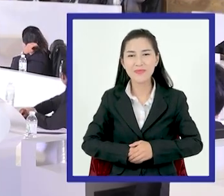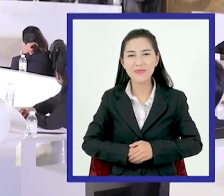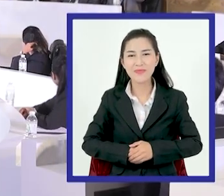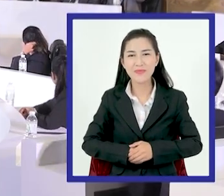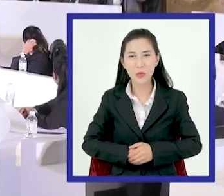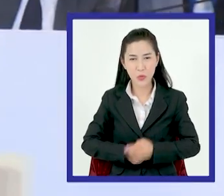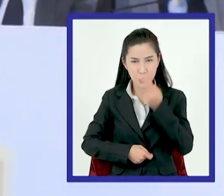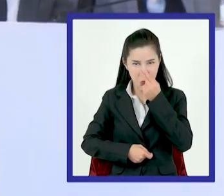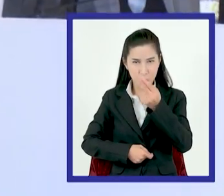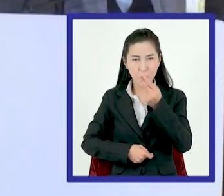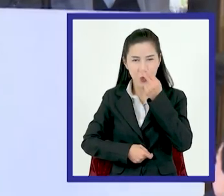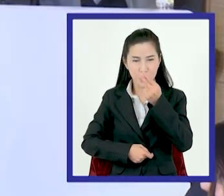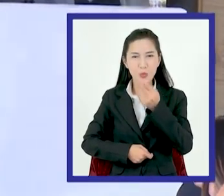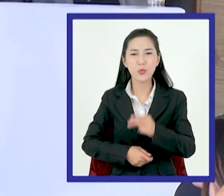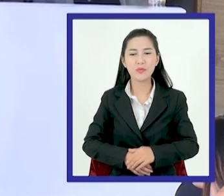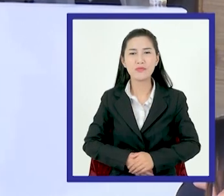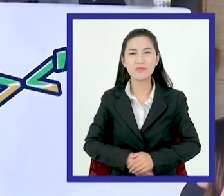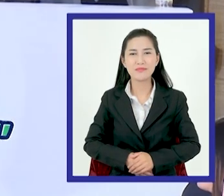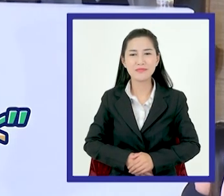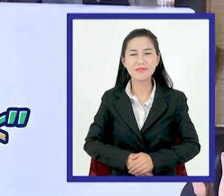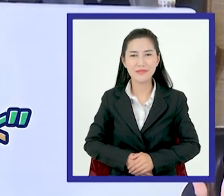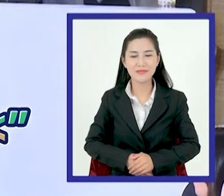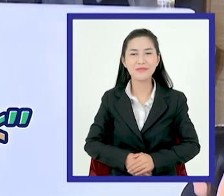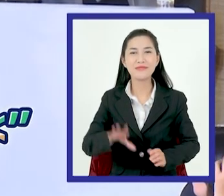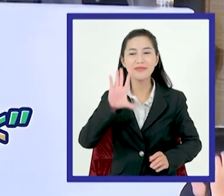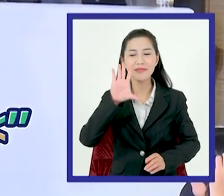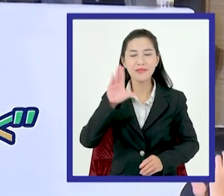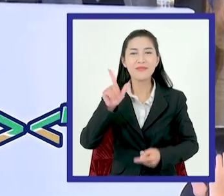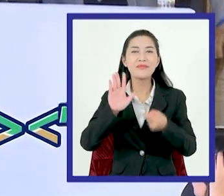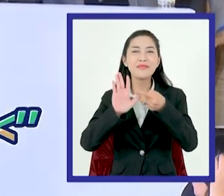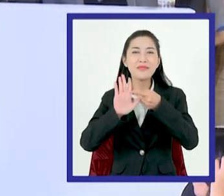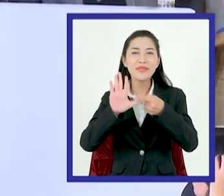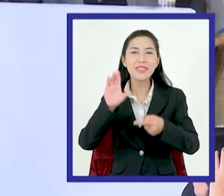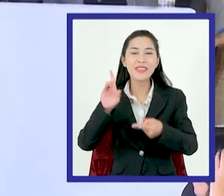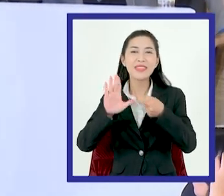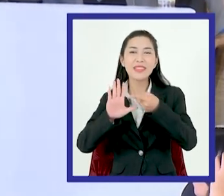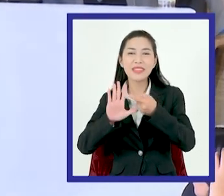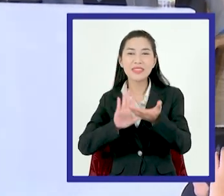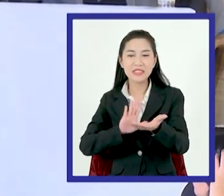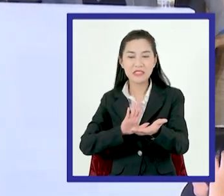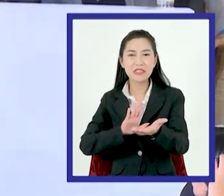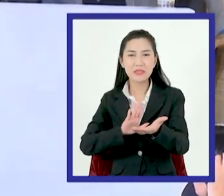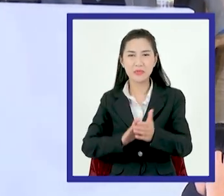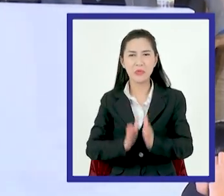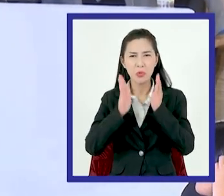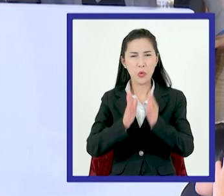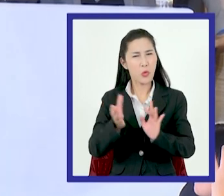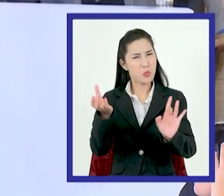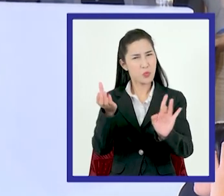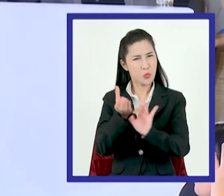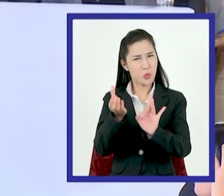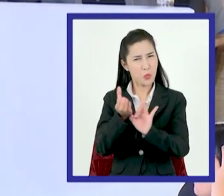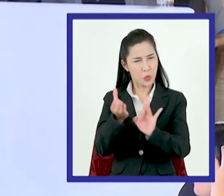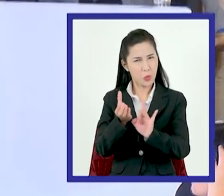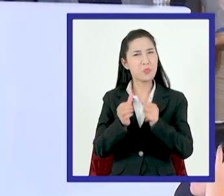ดูฮะท่านชาดาเนี่ยนะครับท่านชาดาเนี่ยเขาถือว่าเป็นผู้ที่มีคุณภาพมากจ